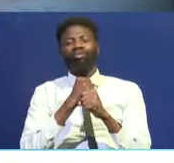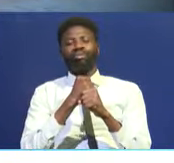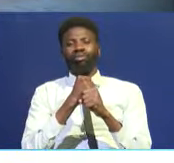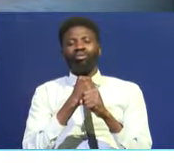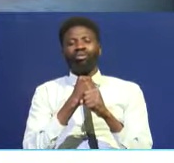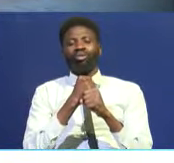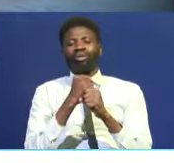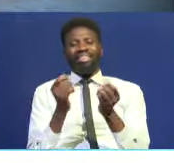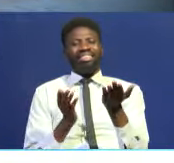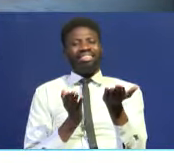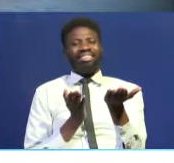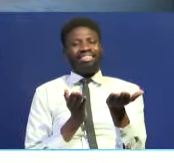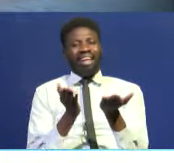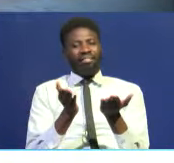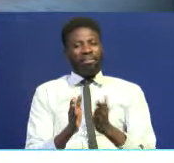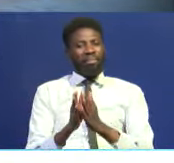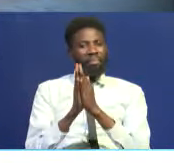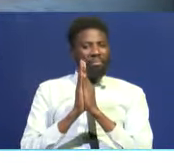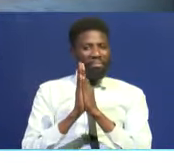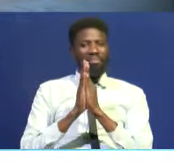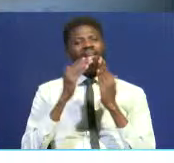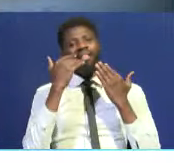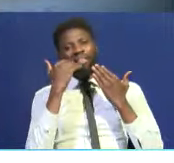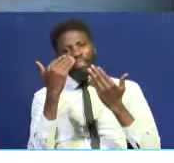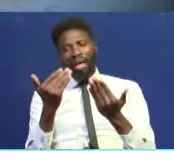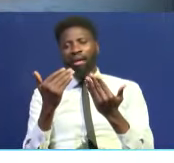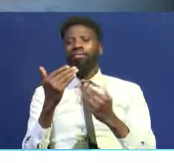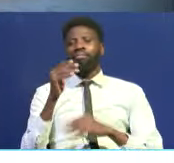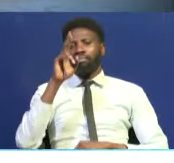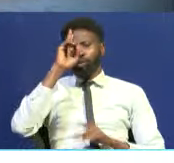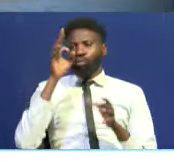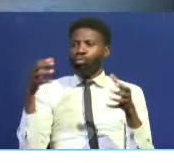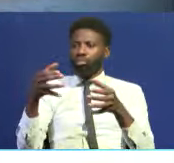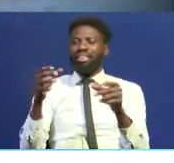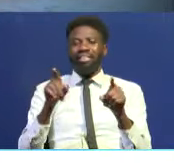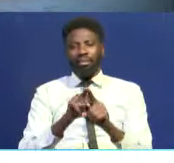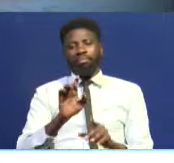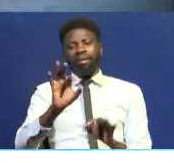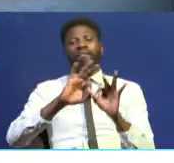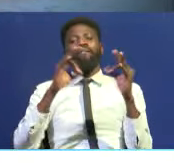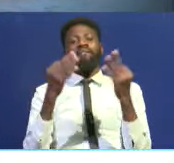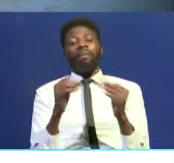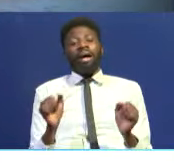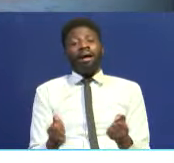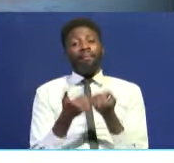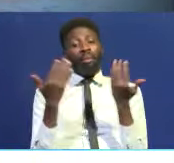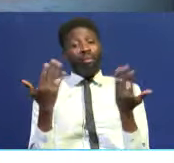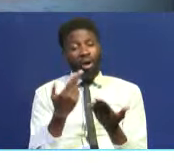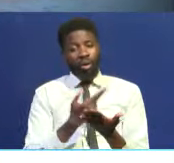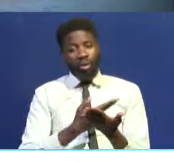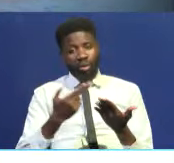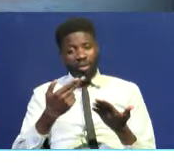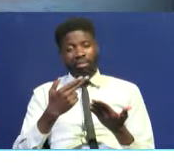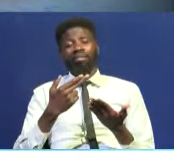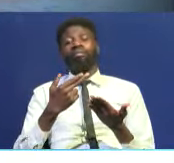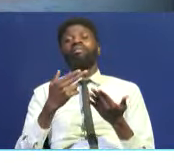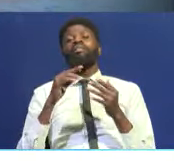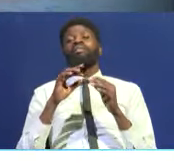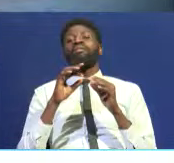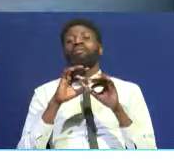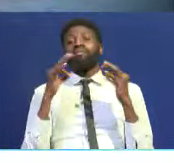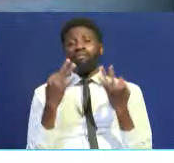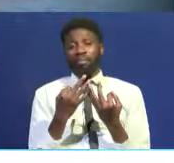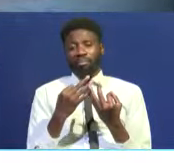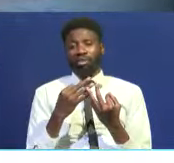kutoa shukrani kwa ajili ya maafisa hao na familia zao iliyoandaliwa katika kanisa la Holy Family Basilica jijini Nairobi, Omolo